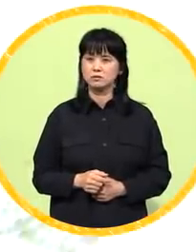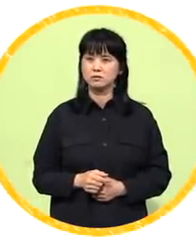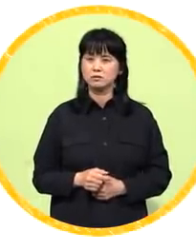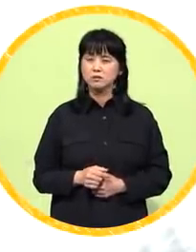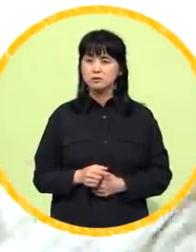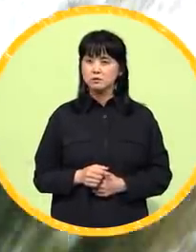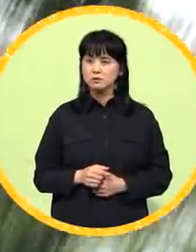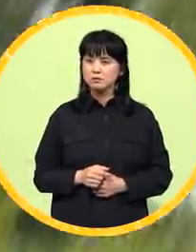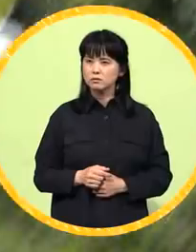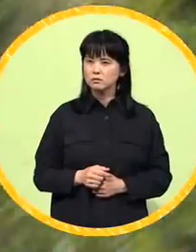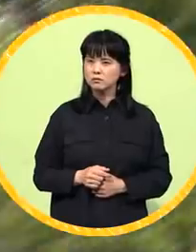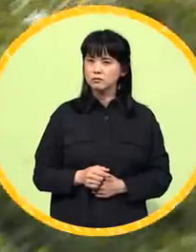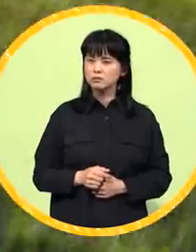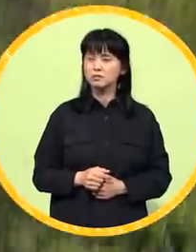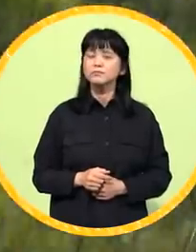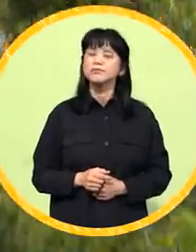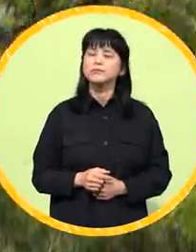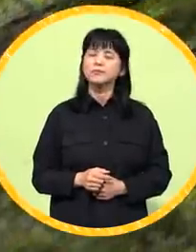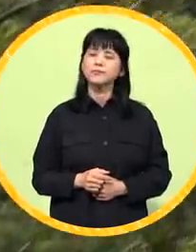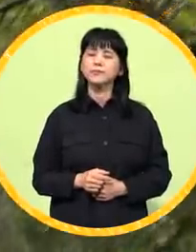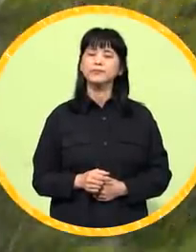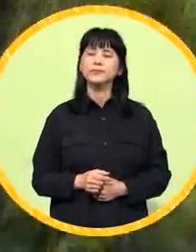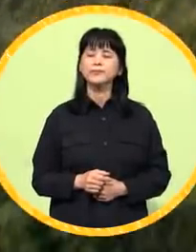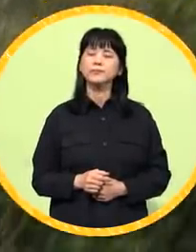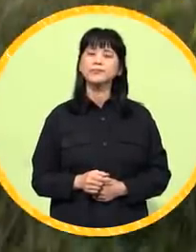f だけが動いています